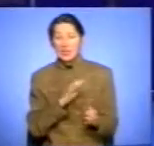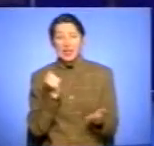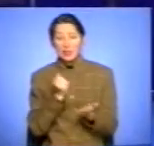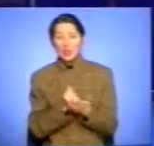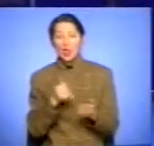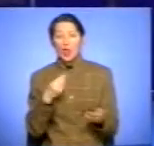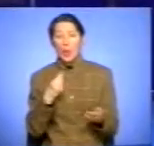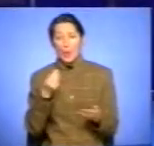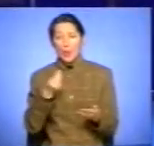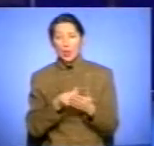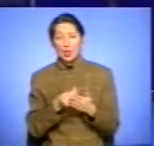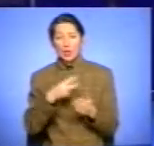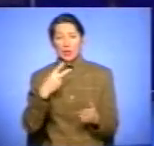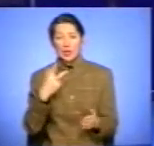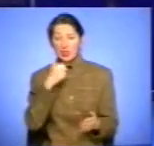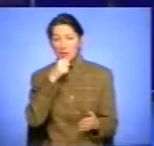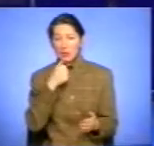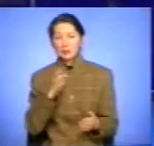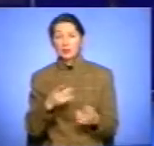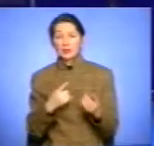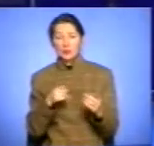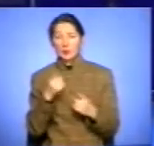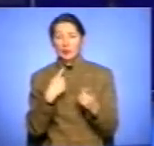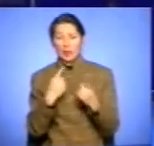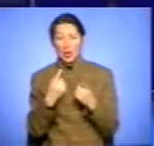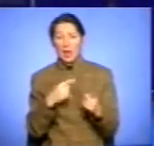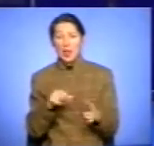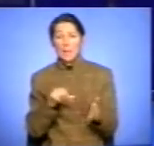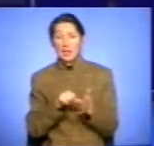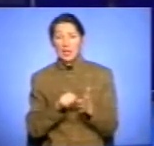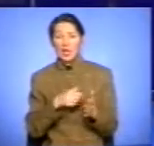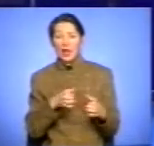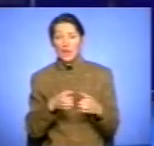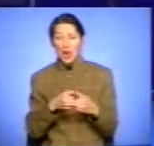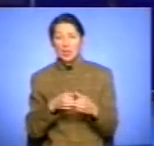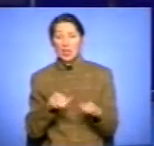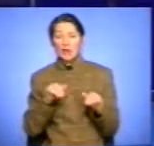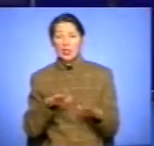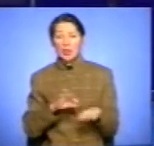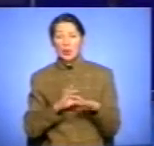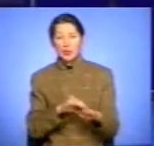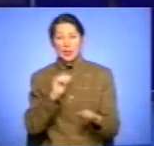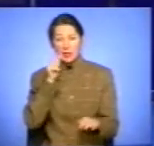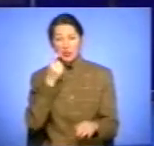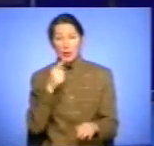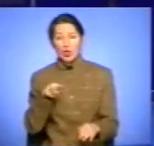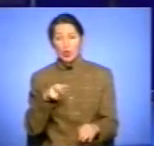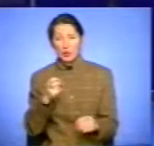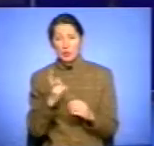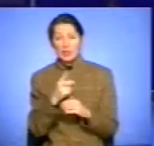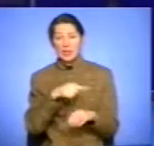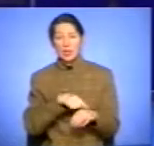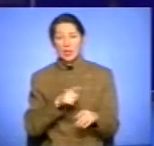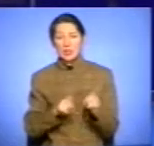рік під час погоджувальної наради представників депутатських фракцій вирішено провести завтра 1 лютого о 12 годині